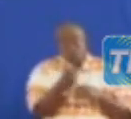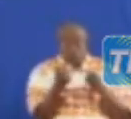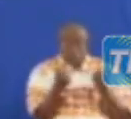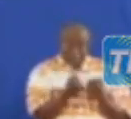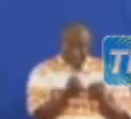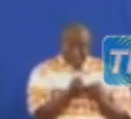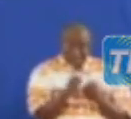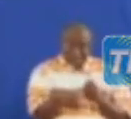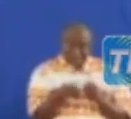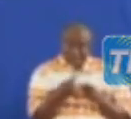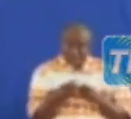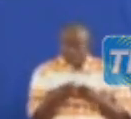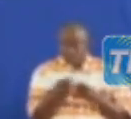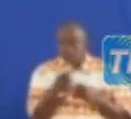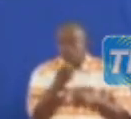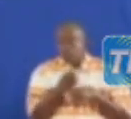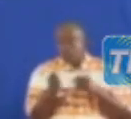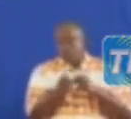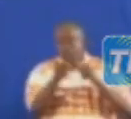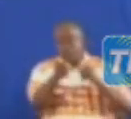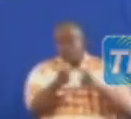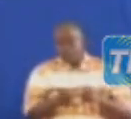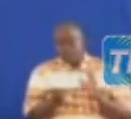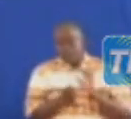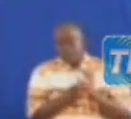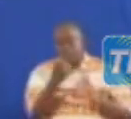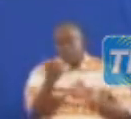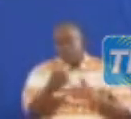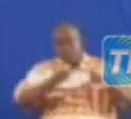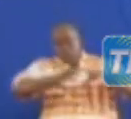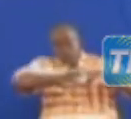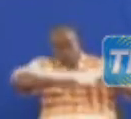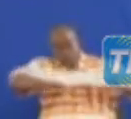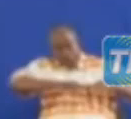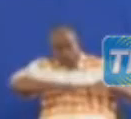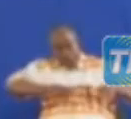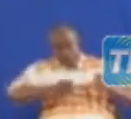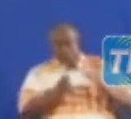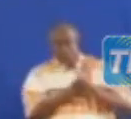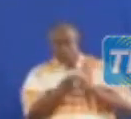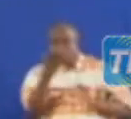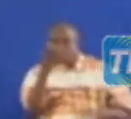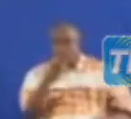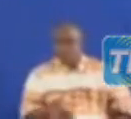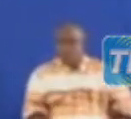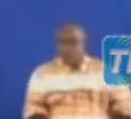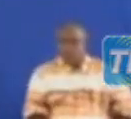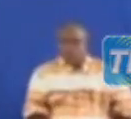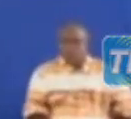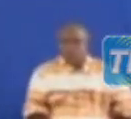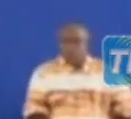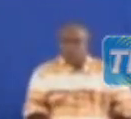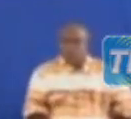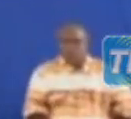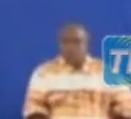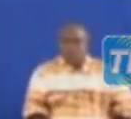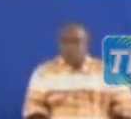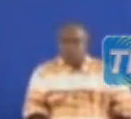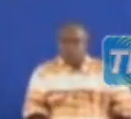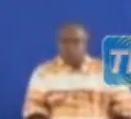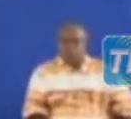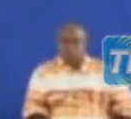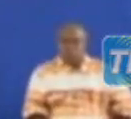5,267.85, ujenzi wa madaraja 75 na makalvat 95. Mheshimiwa Spika,